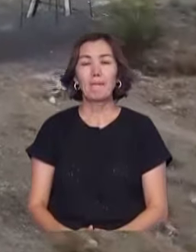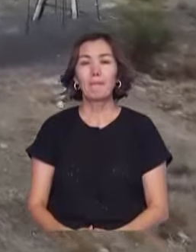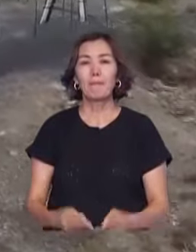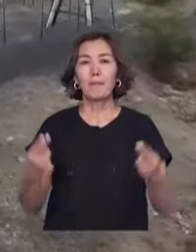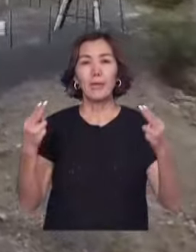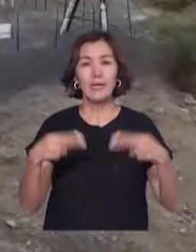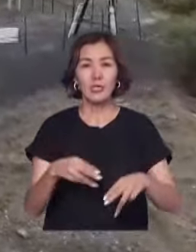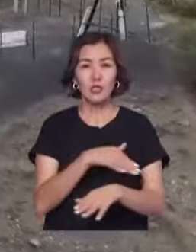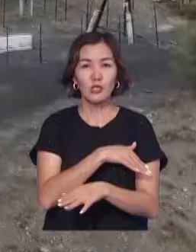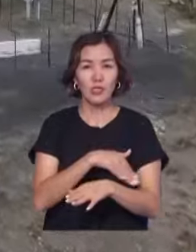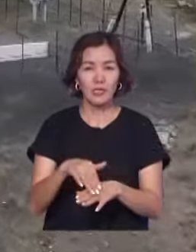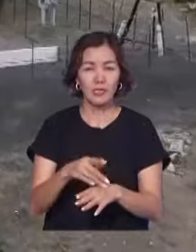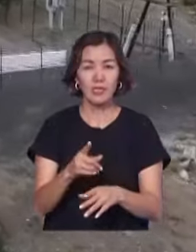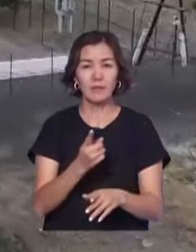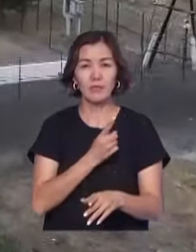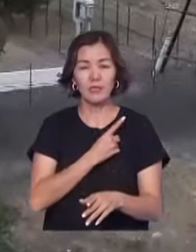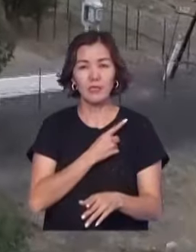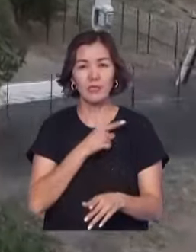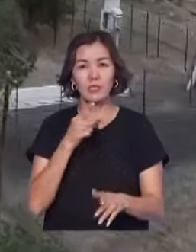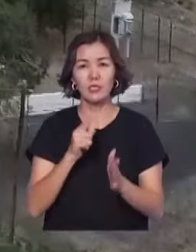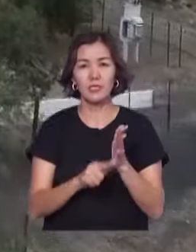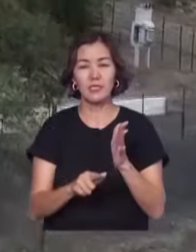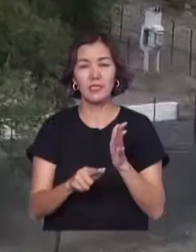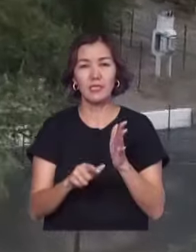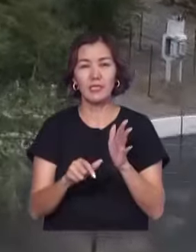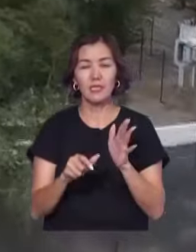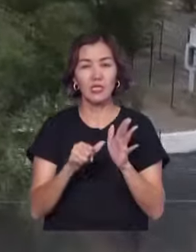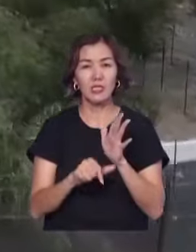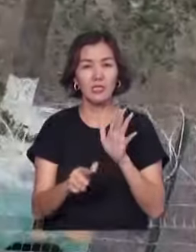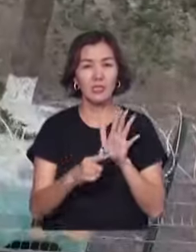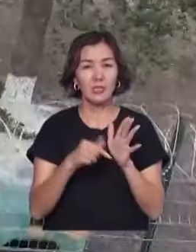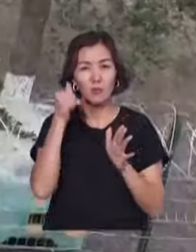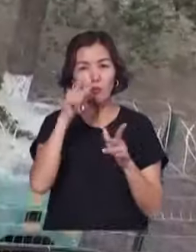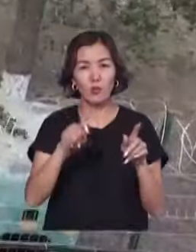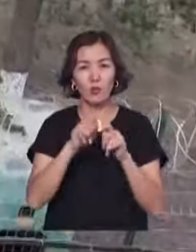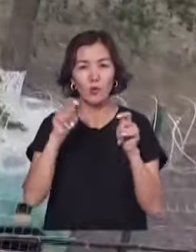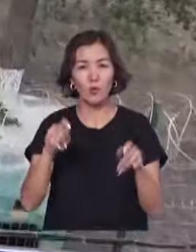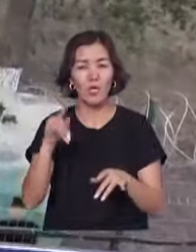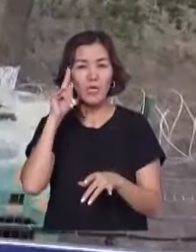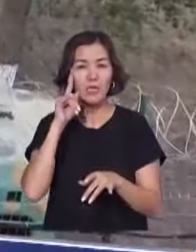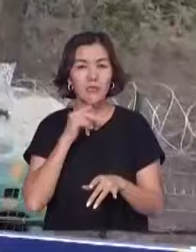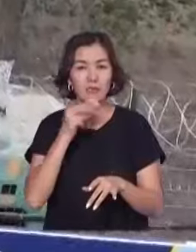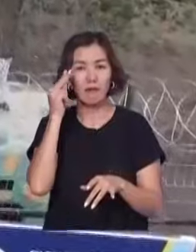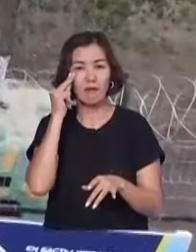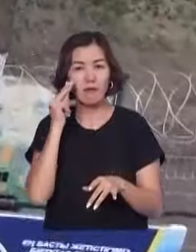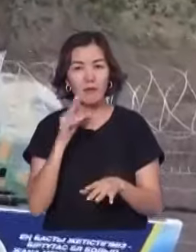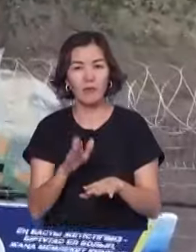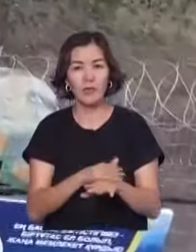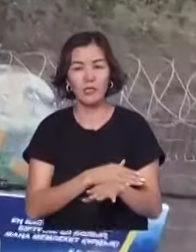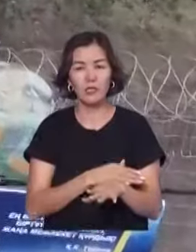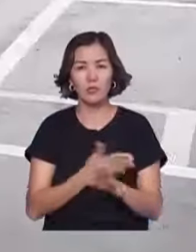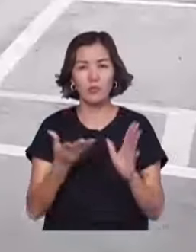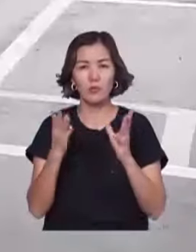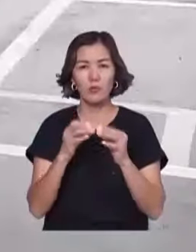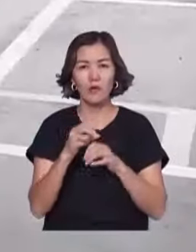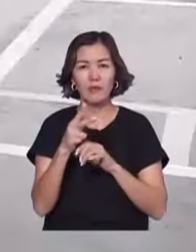был сформирован в 1967 году и охраняет границу Казахстана с Китайской Народной Республикой протяженностью в почти